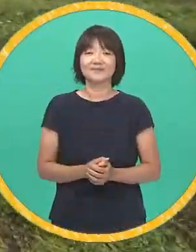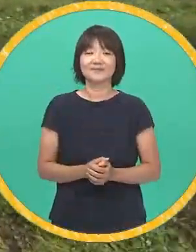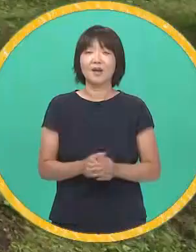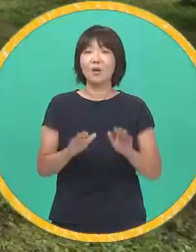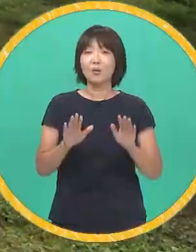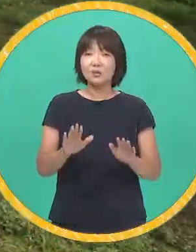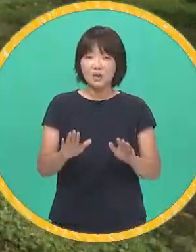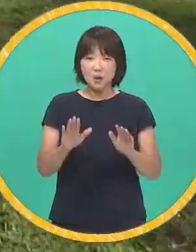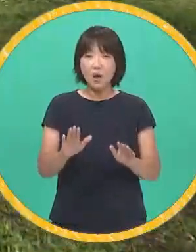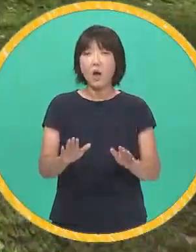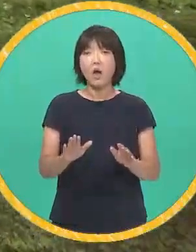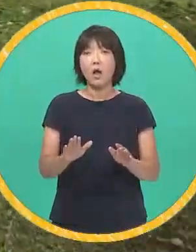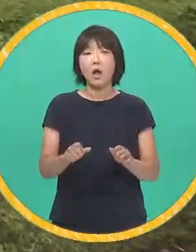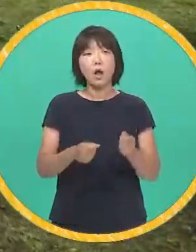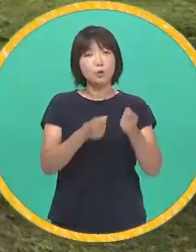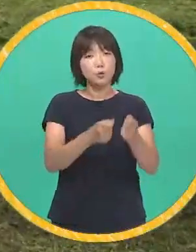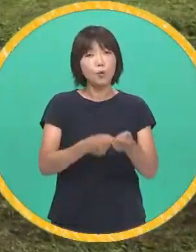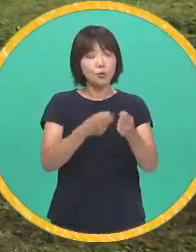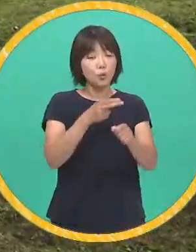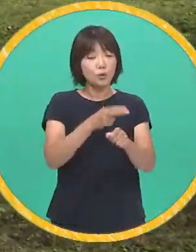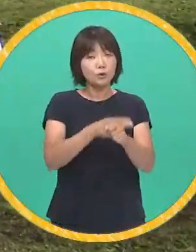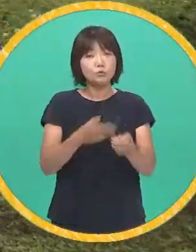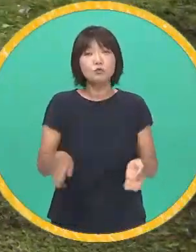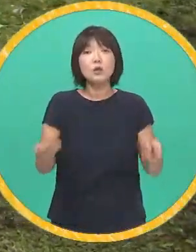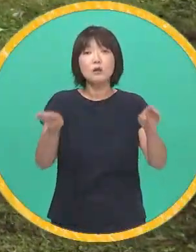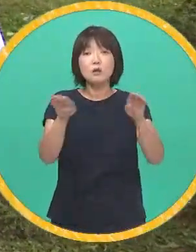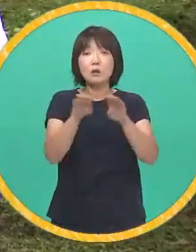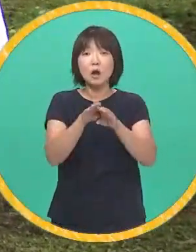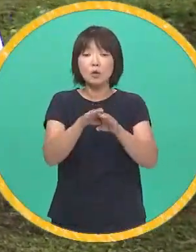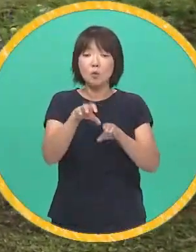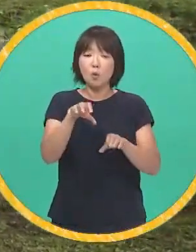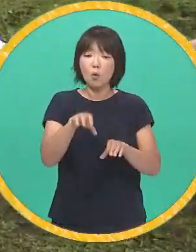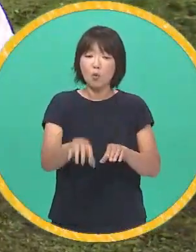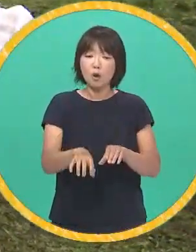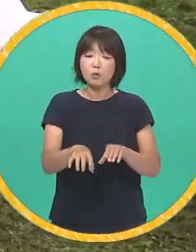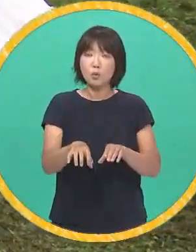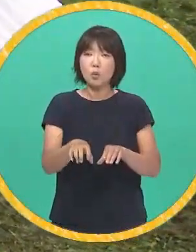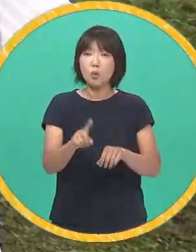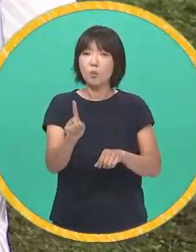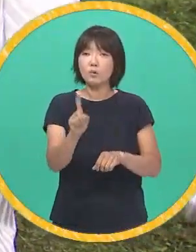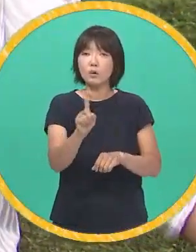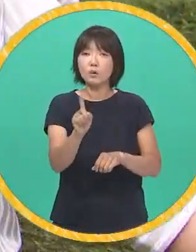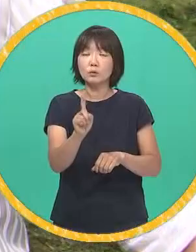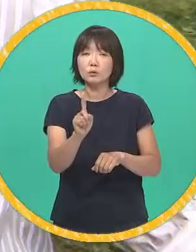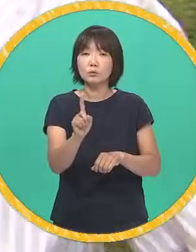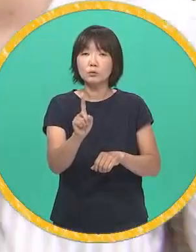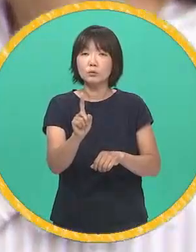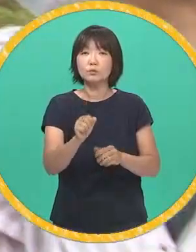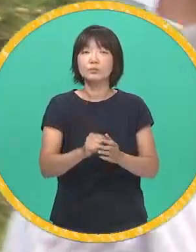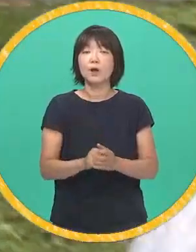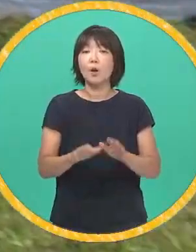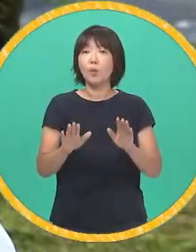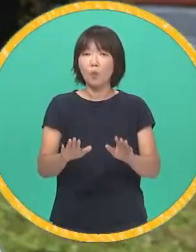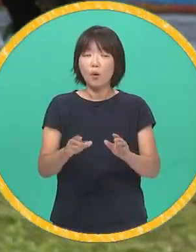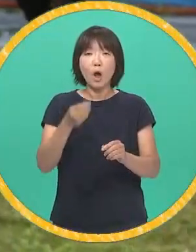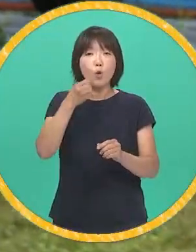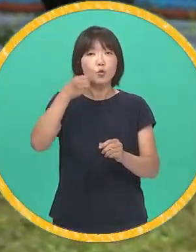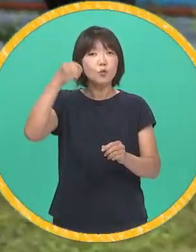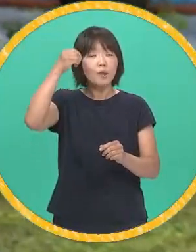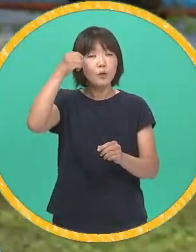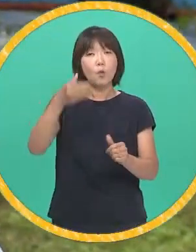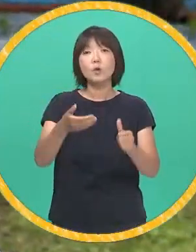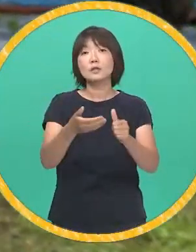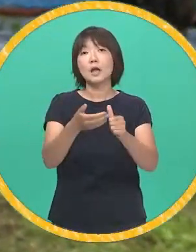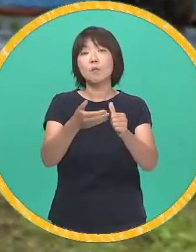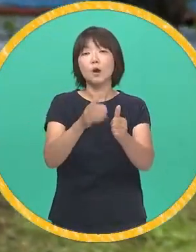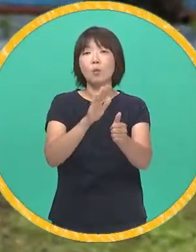こちらをその農業技術センターの運命のここどういった場所になのでセットはこちらは梅の栽培